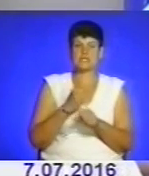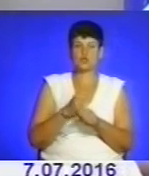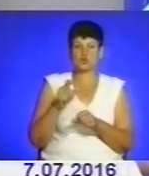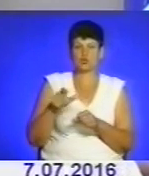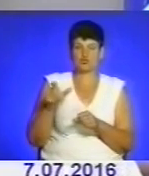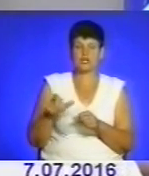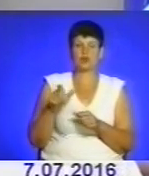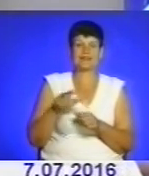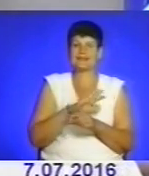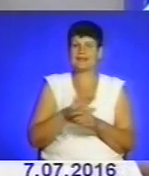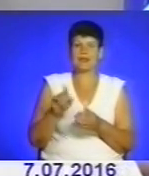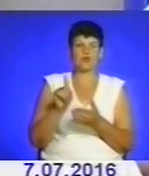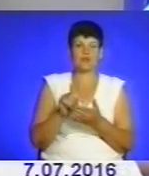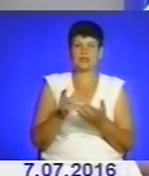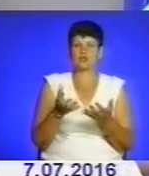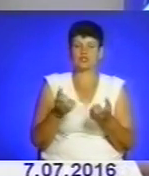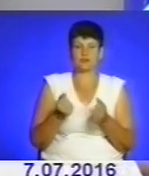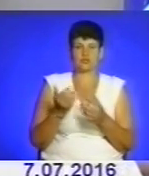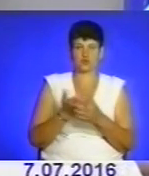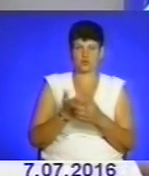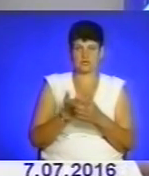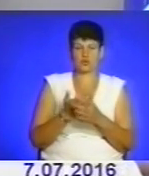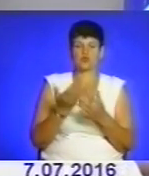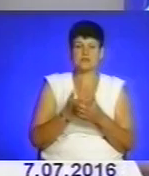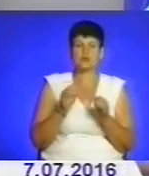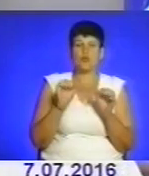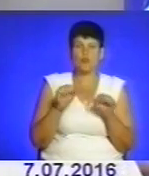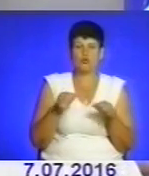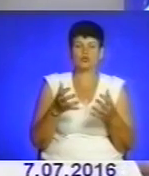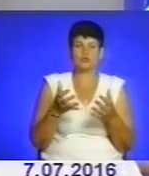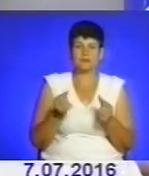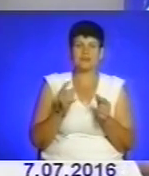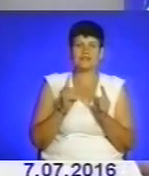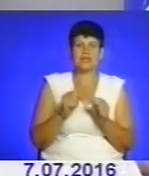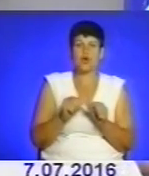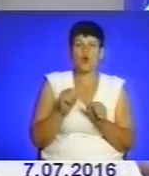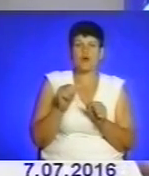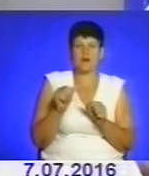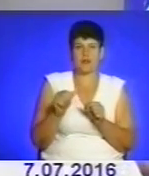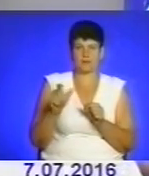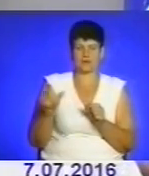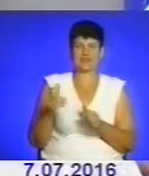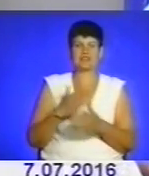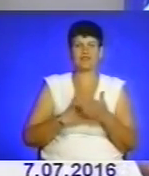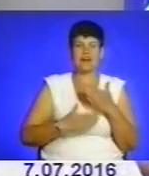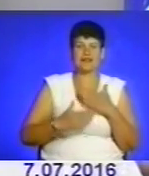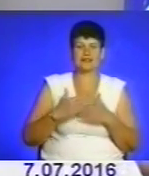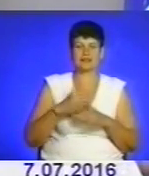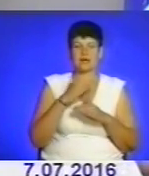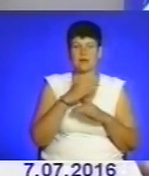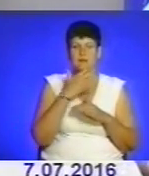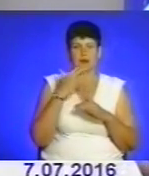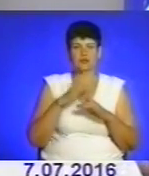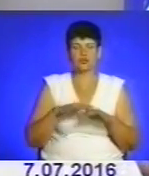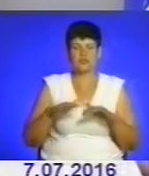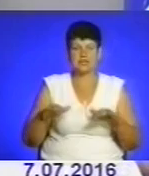не повинна отримувати субсидій. Субсидії можуть отримати тільки окремі категорії громадян – інваліди, багатодітні,